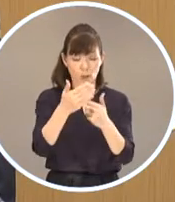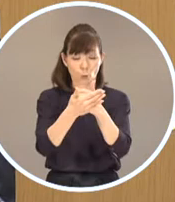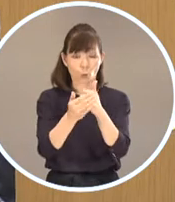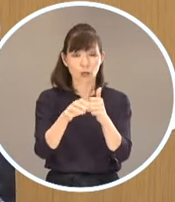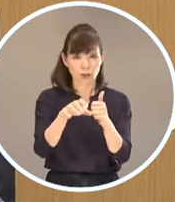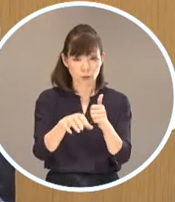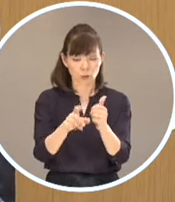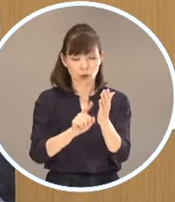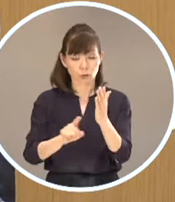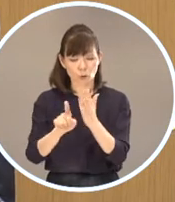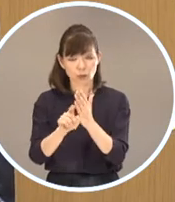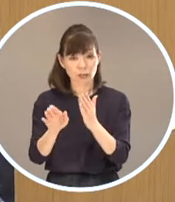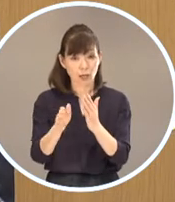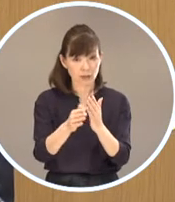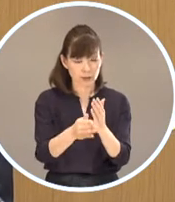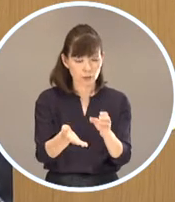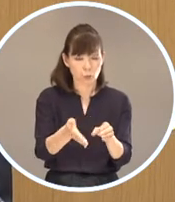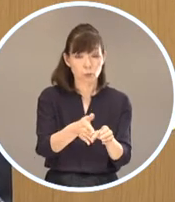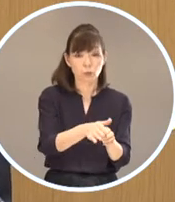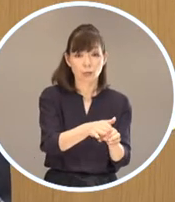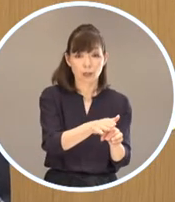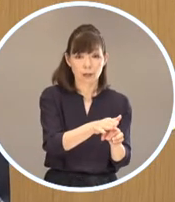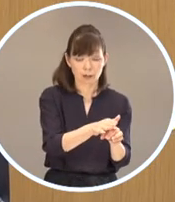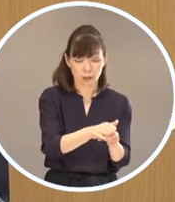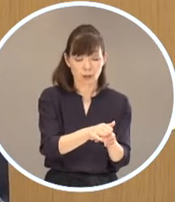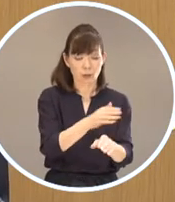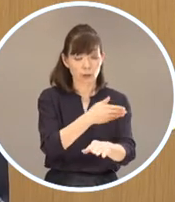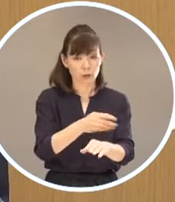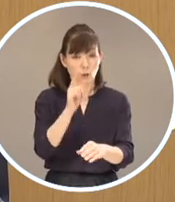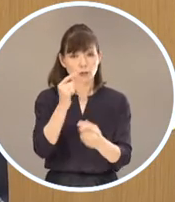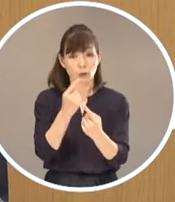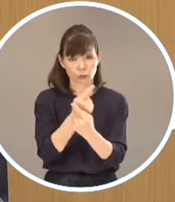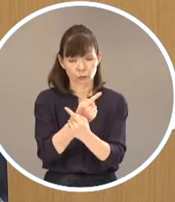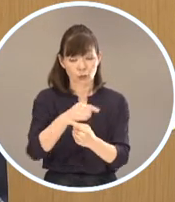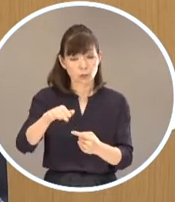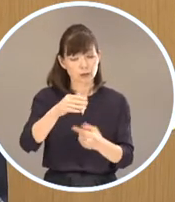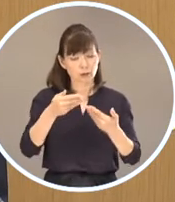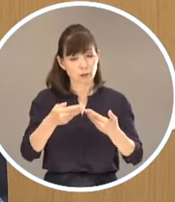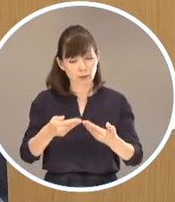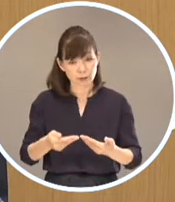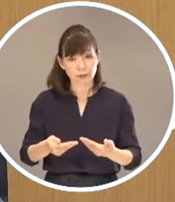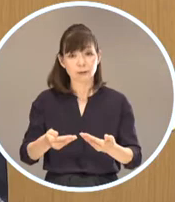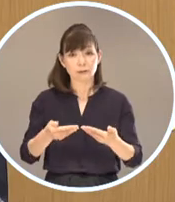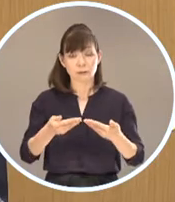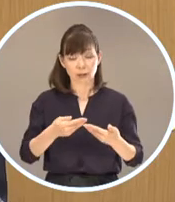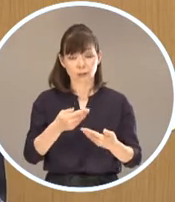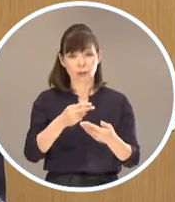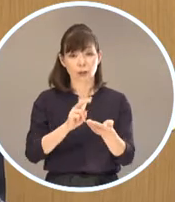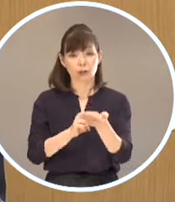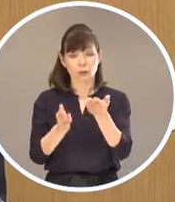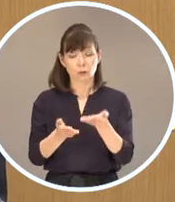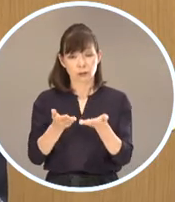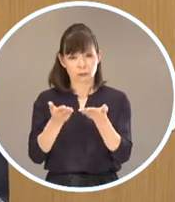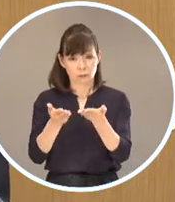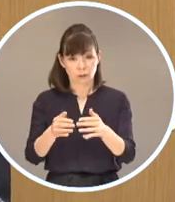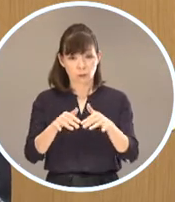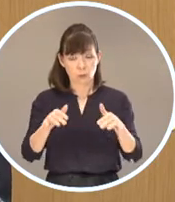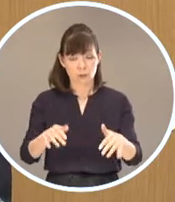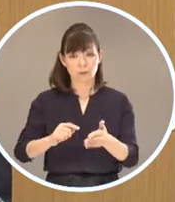けるトリアージを含めたオペレーションを見直すなど、県民の皆様に安心いただける医療提供体制の構築に取り組んでまいります。